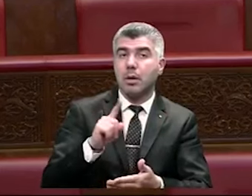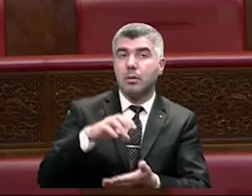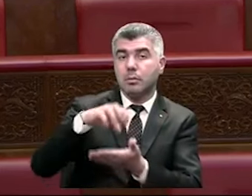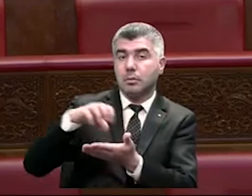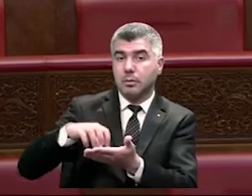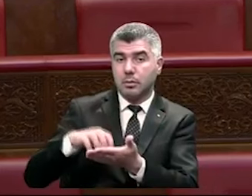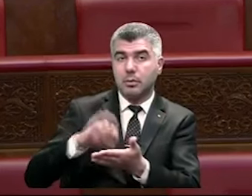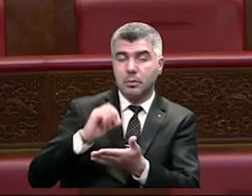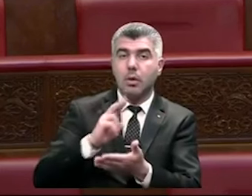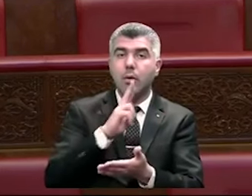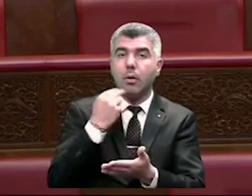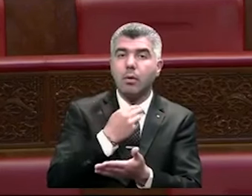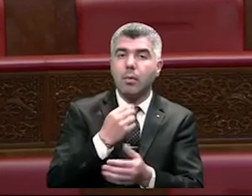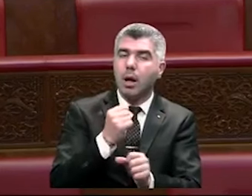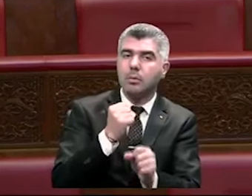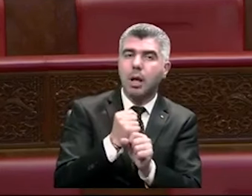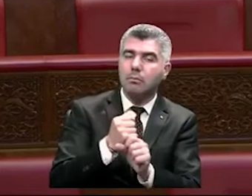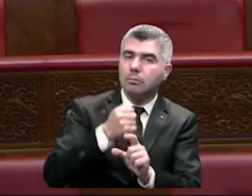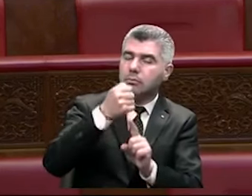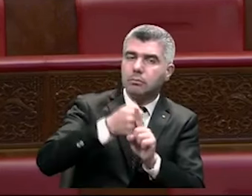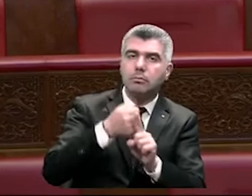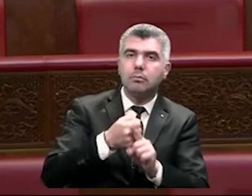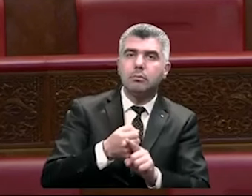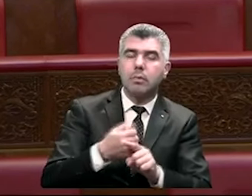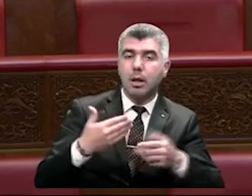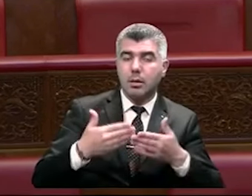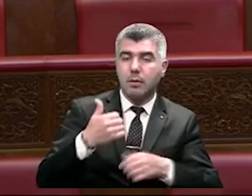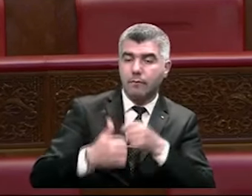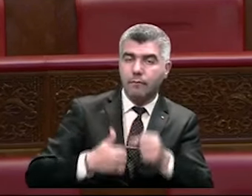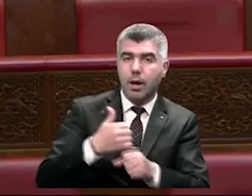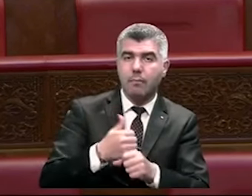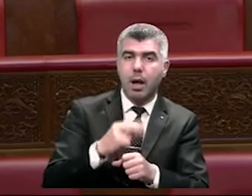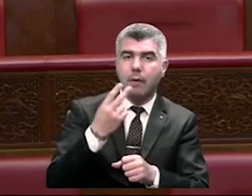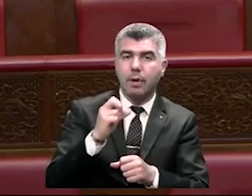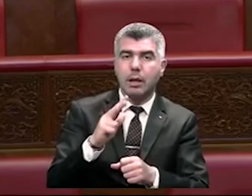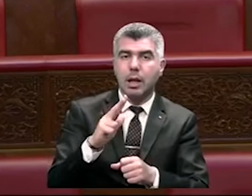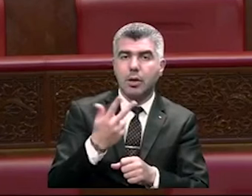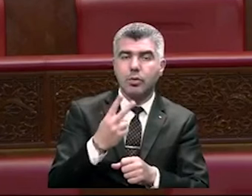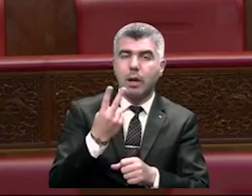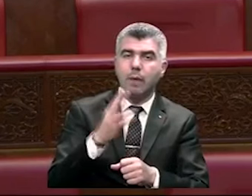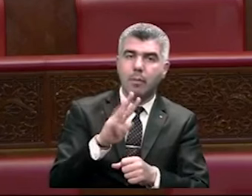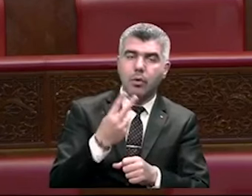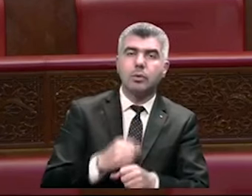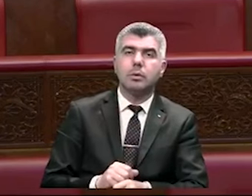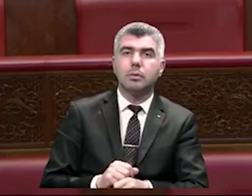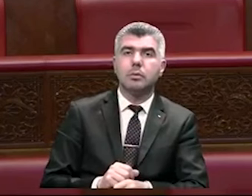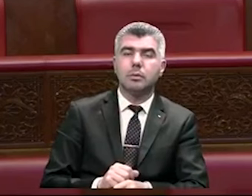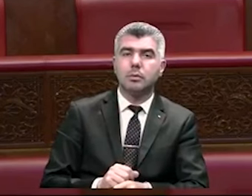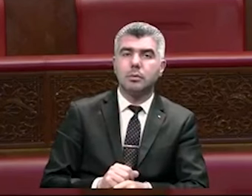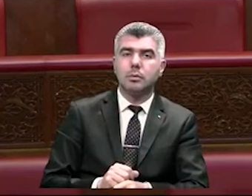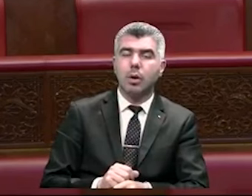العموميه احنا خدامين احنا خدامين عليها غير هذ السنه 20 2023 و 24 اطنا دفعه